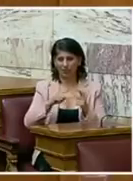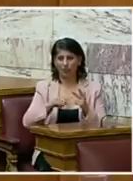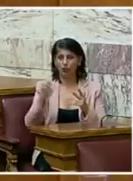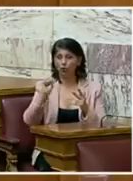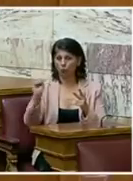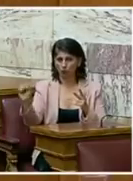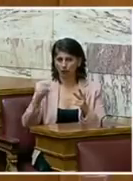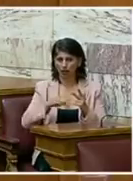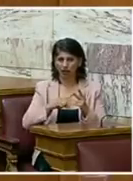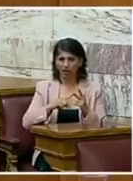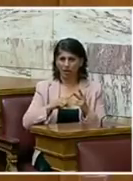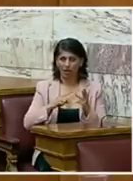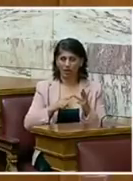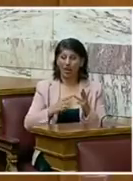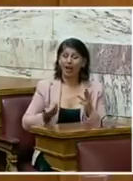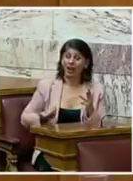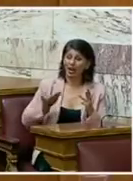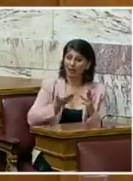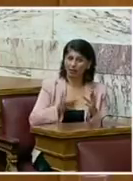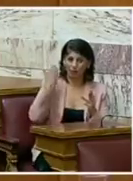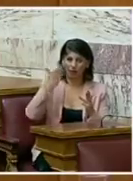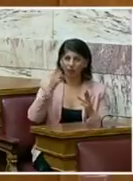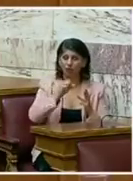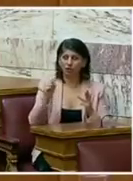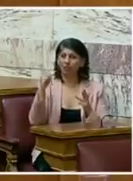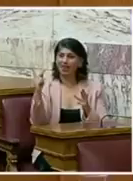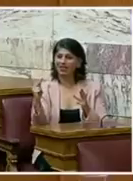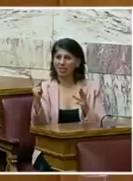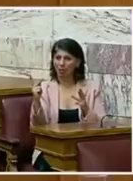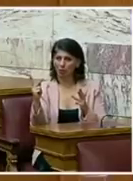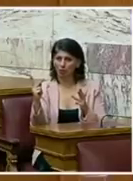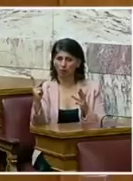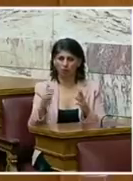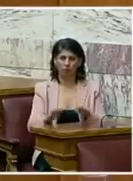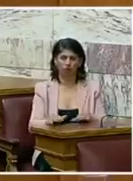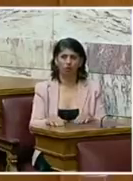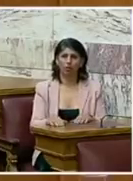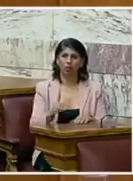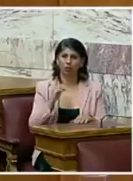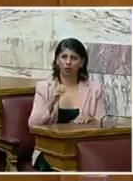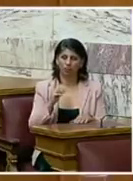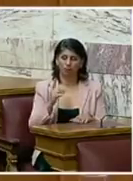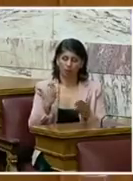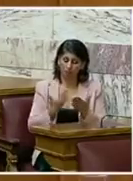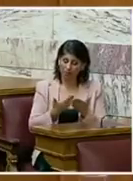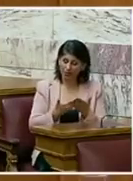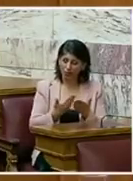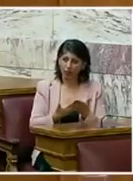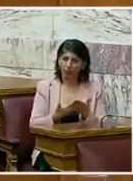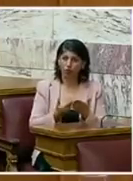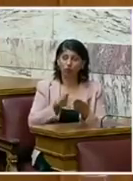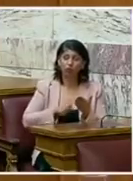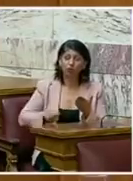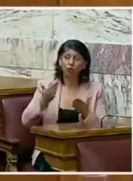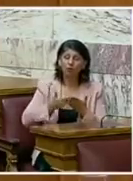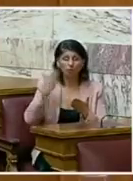Σας καταθέτω μελέτη της Σημειονίδου Καστανίδου, η οποία με μια εμπεριστατωμένη, την πιο εμπεριστατωμένη